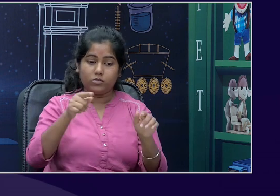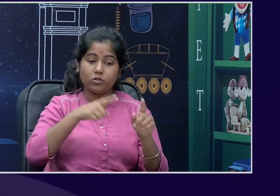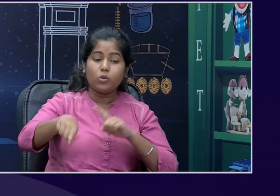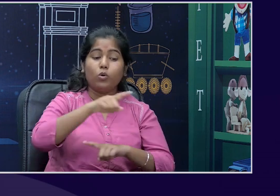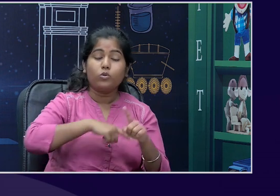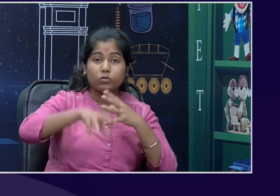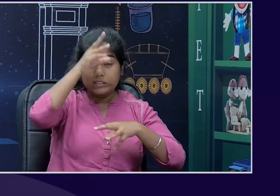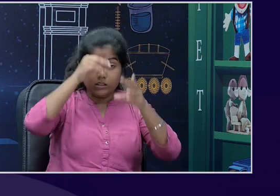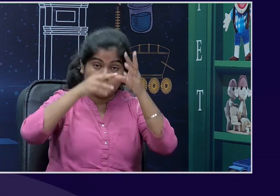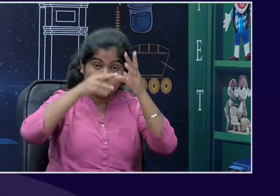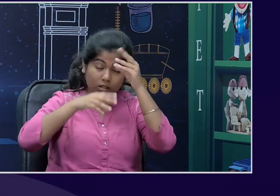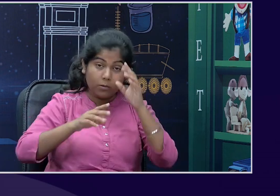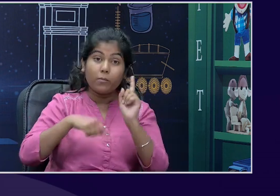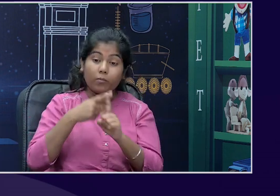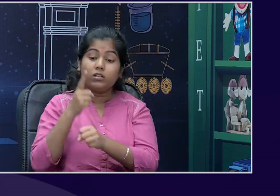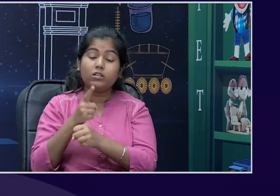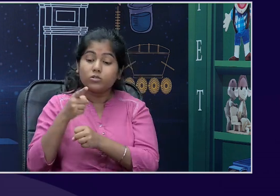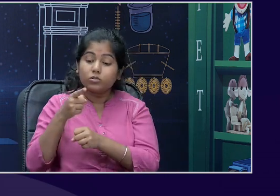में मदद कर सकते हैं सर।